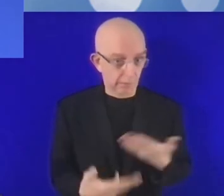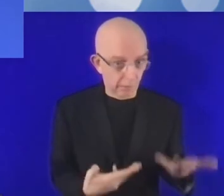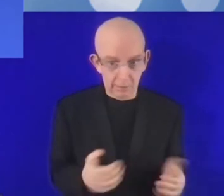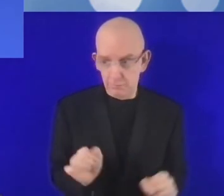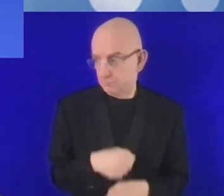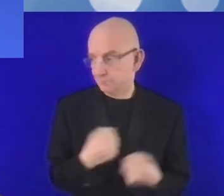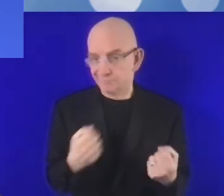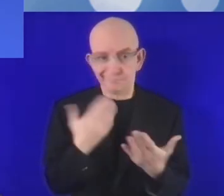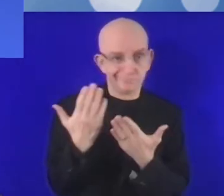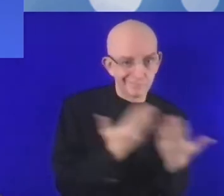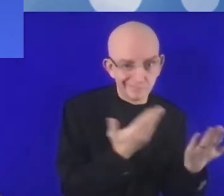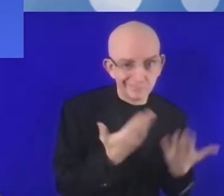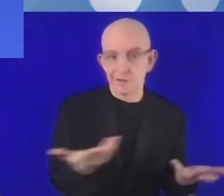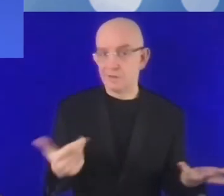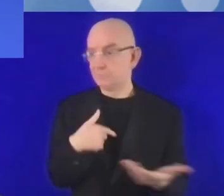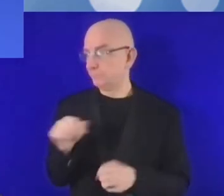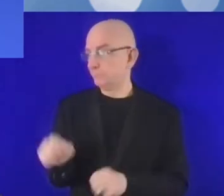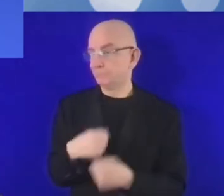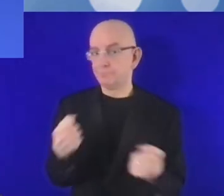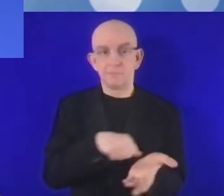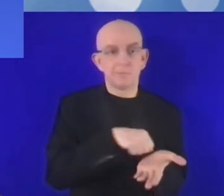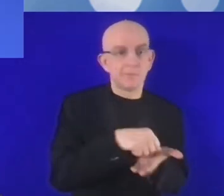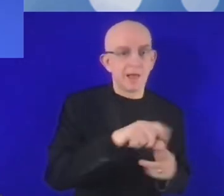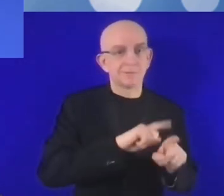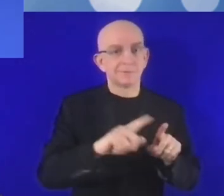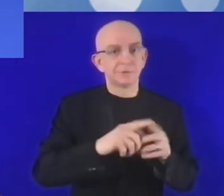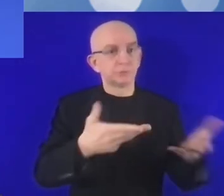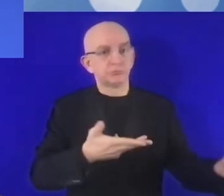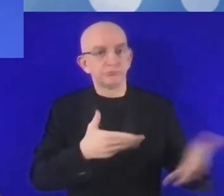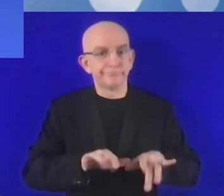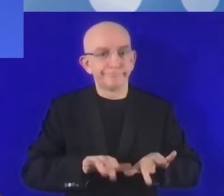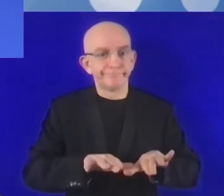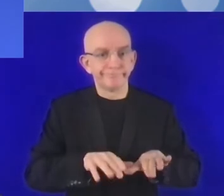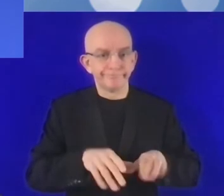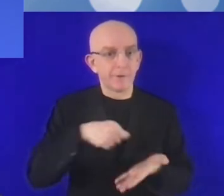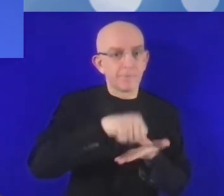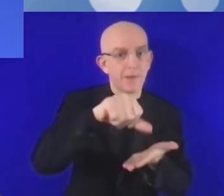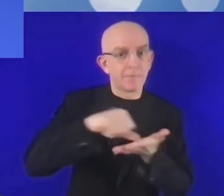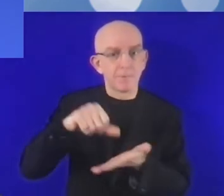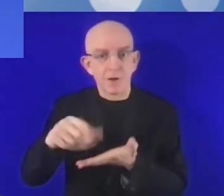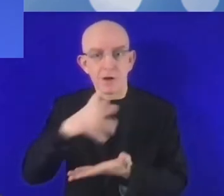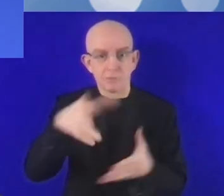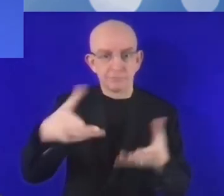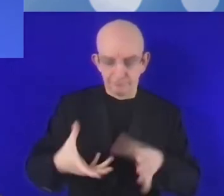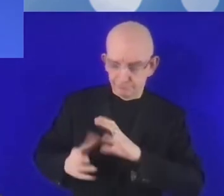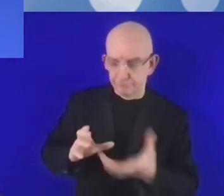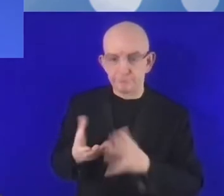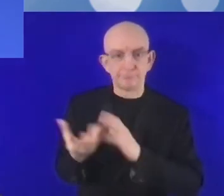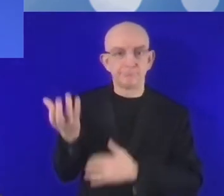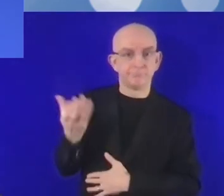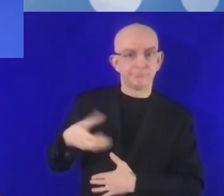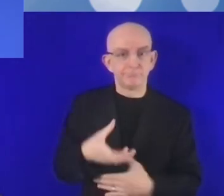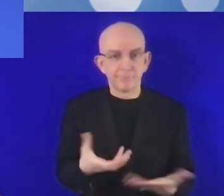à quel point Internet était important. Ça concerne l'université, ça concerne le travail, ça concerne la vie privée. Troisième sujet